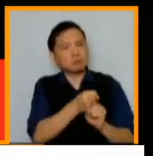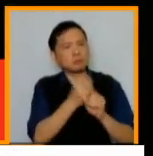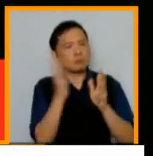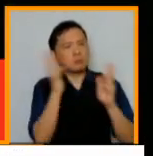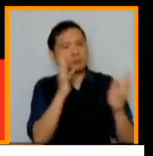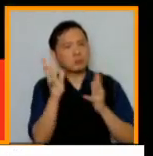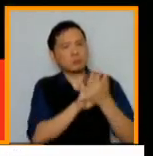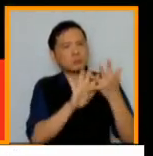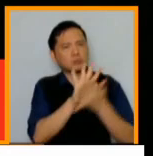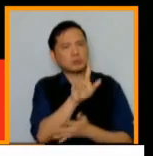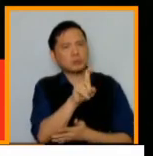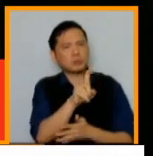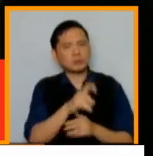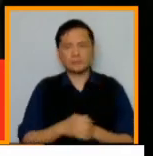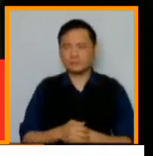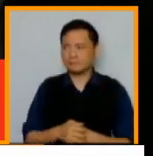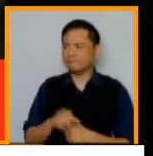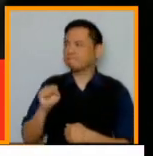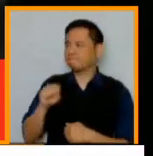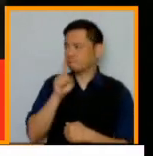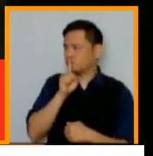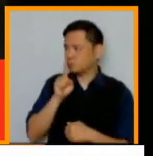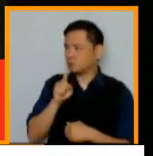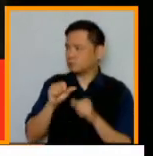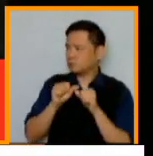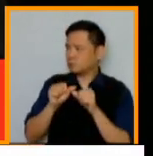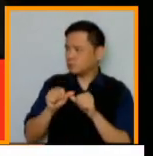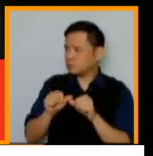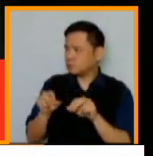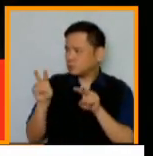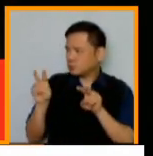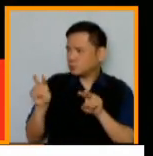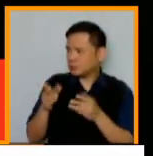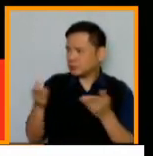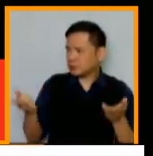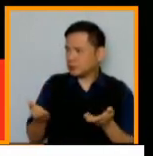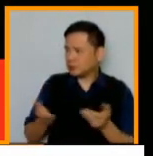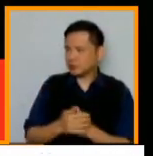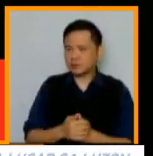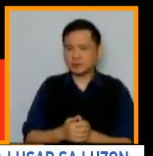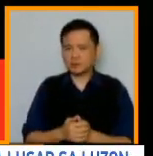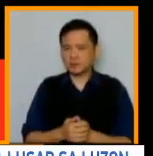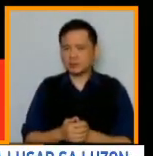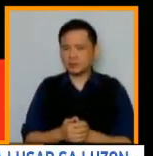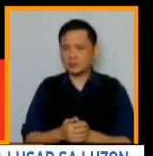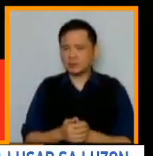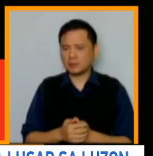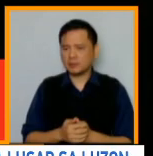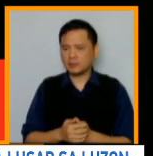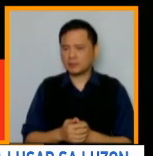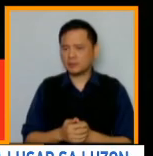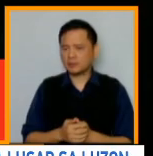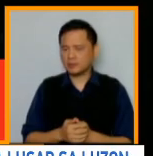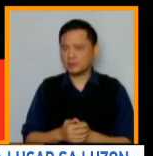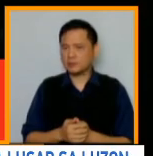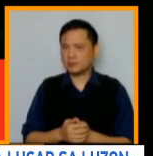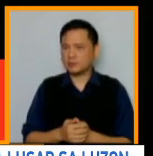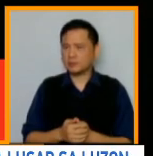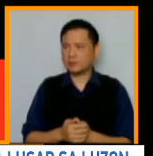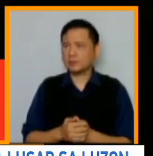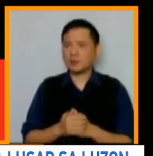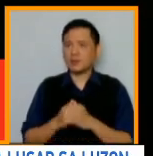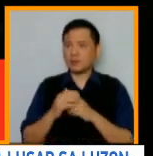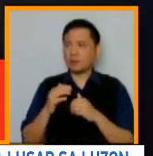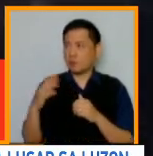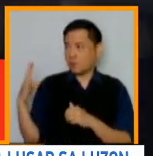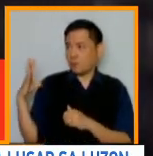ni NDRRMC Operation Center dito po sa mga kaganapan bunsod po ng pagdating ni Typhoon Odette. So far po,